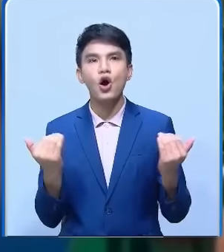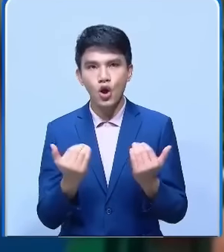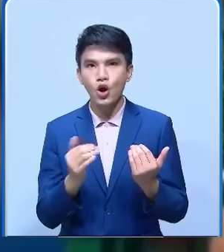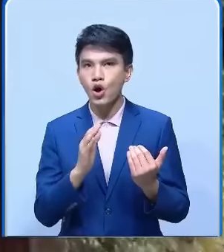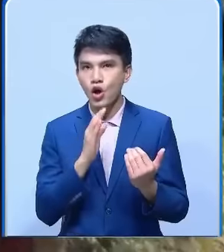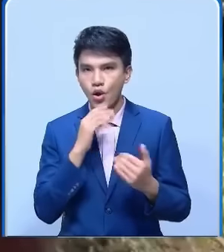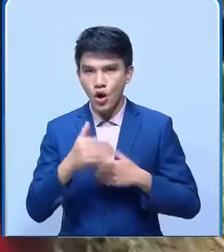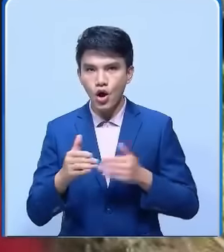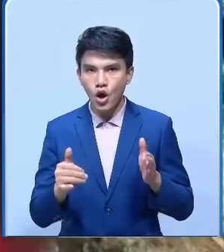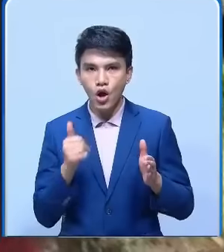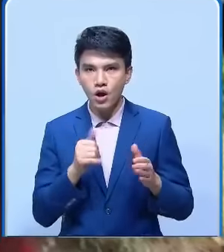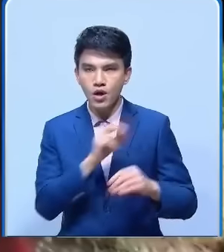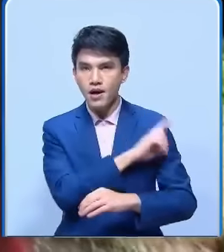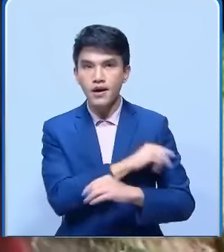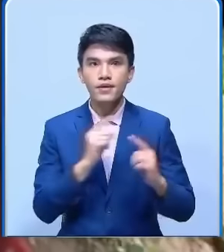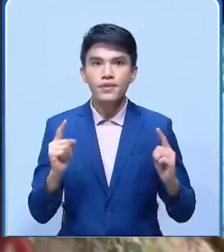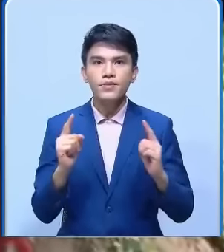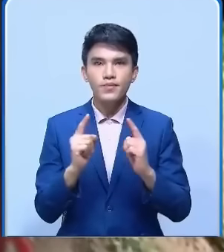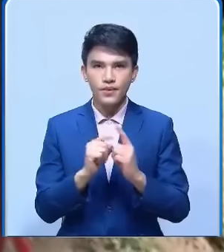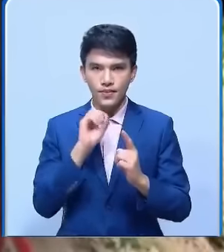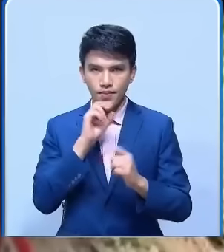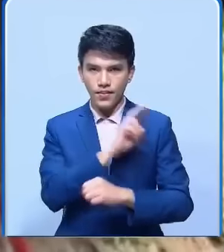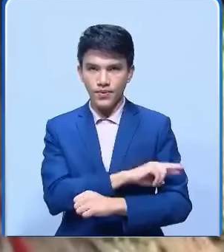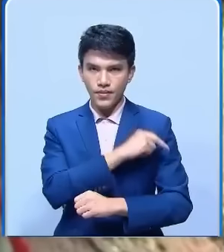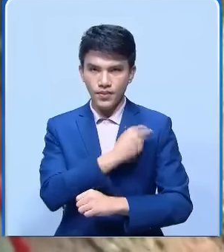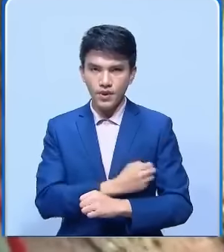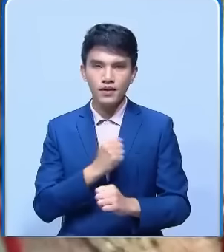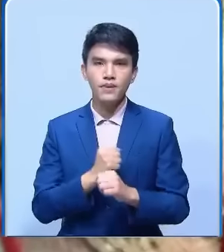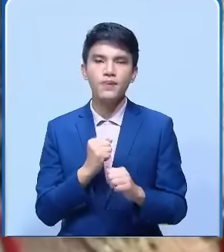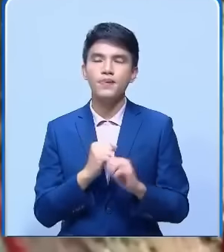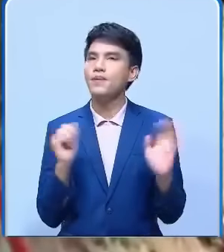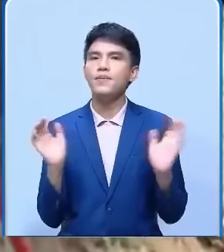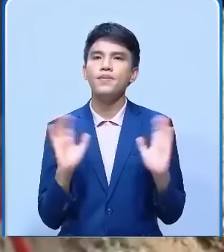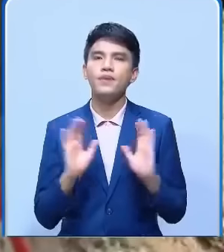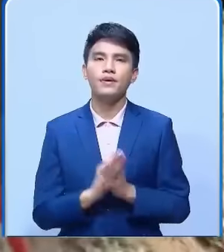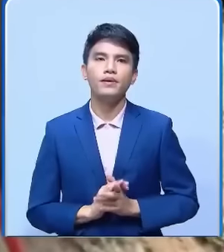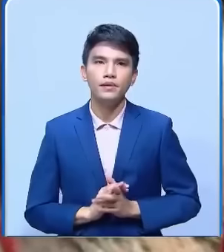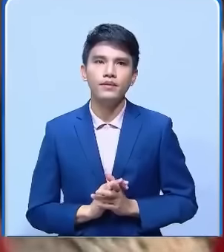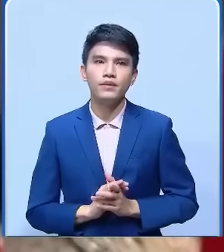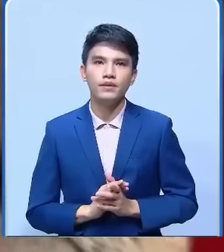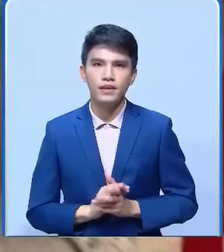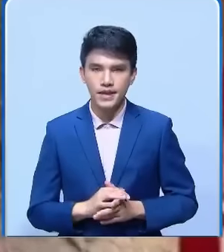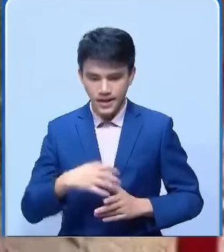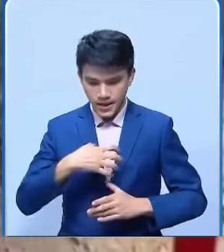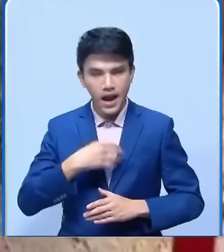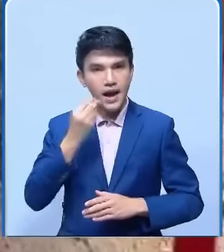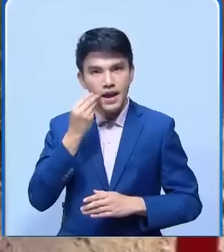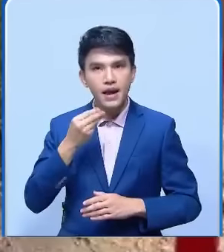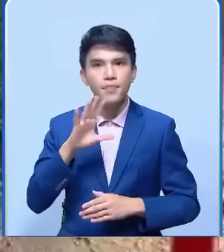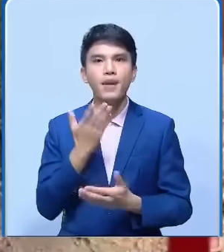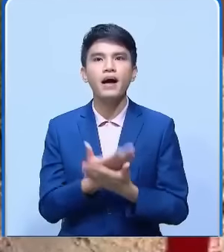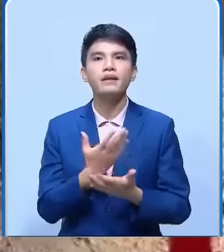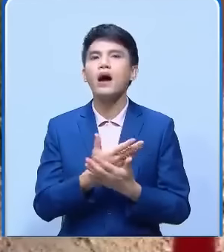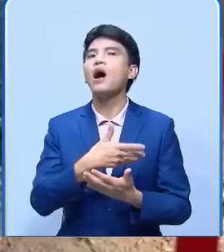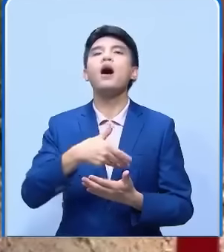ไปในห้องอ่ะหาหมอบอกเลยว่าคุณหมอคะไม่ทำแล้วเดี๋ยวจะกลับบ้านกับแม่แล้วก็เอาเงินไปเลยแ